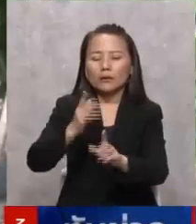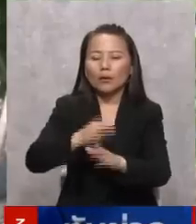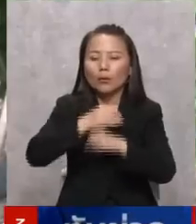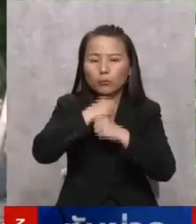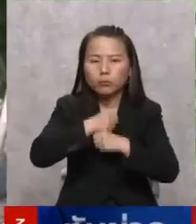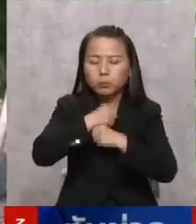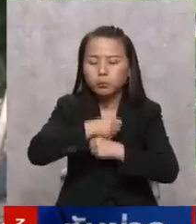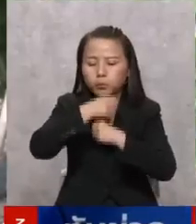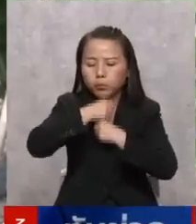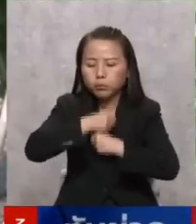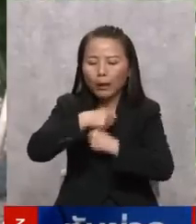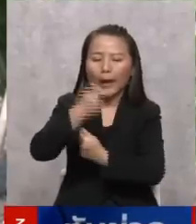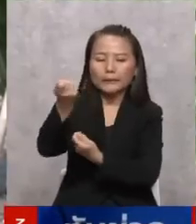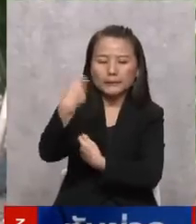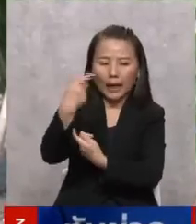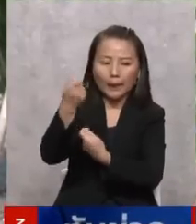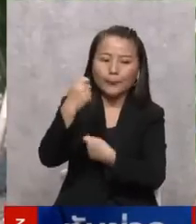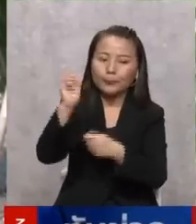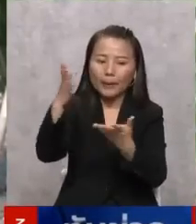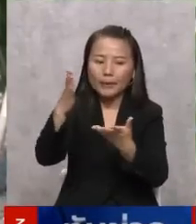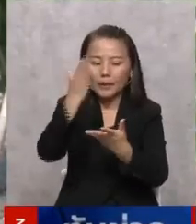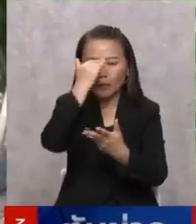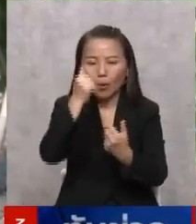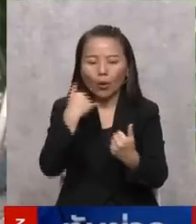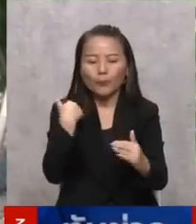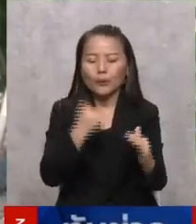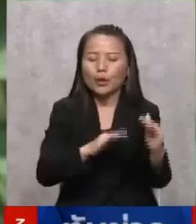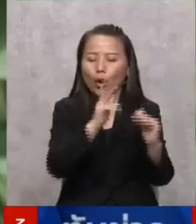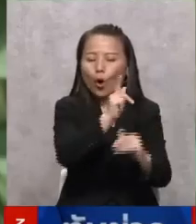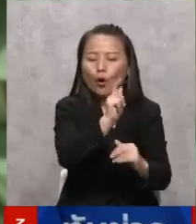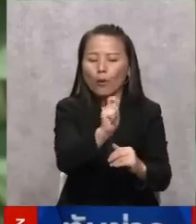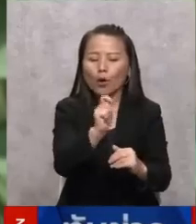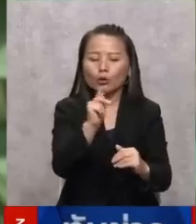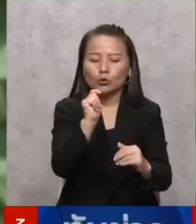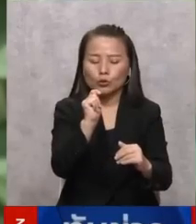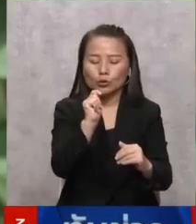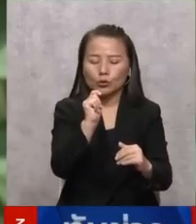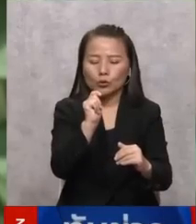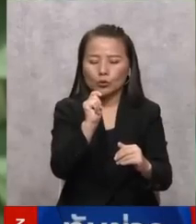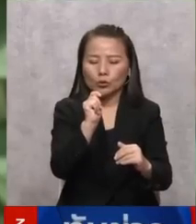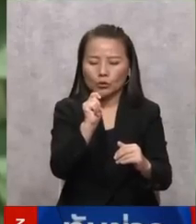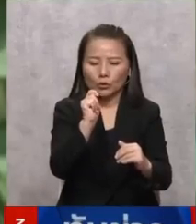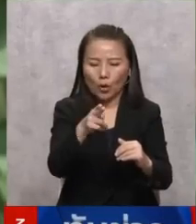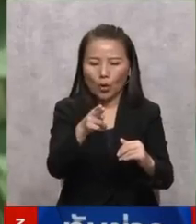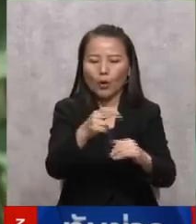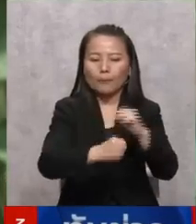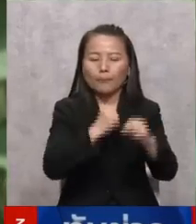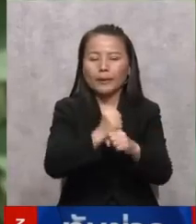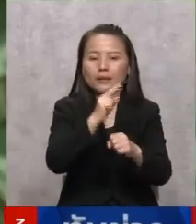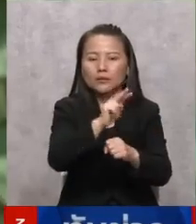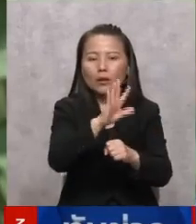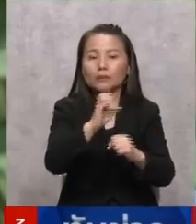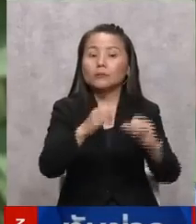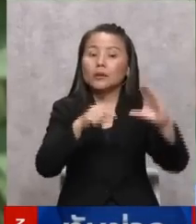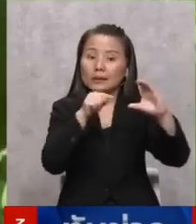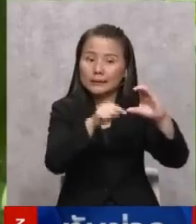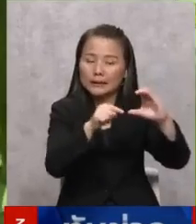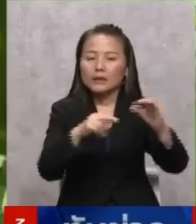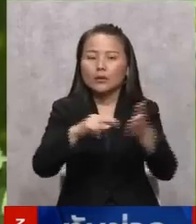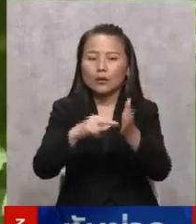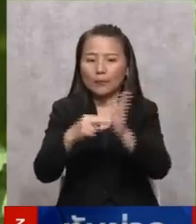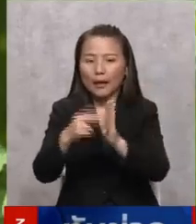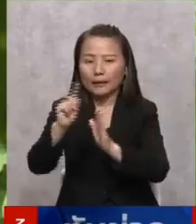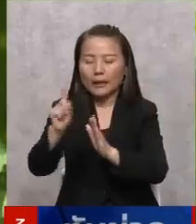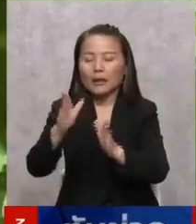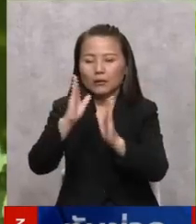เนื่องจากไม่เข้าหลักเกณฑ์การจ่ายเบี้ยยังชีพผู้สูงอายุขององค์กรปกครองส่วนท้องถิ่นพ.ศ. 2552ข้อ4ต้องไม่เป็นผู้ได้รับส